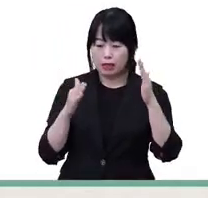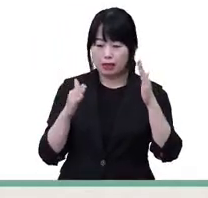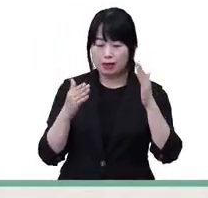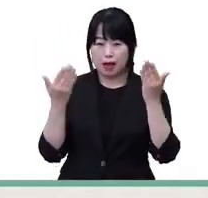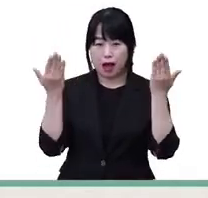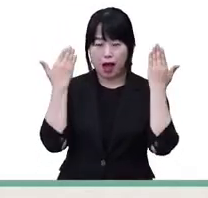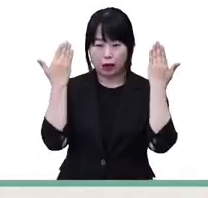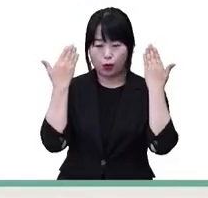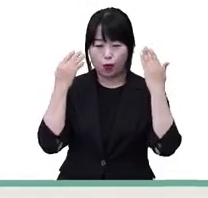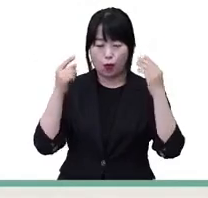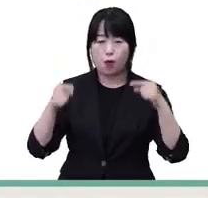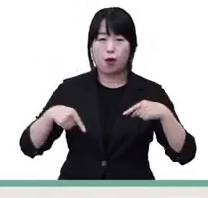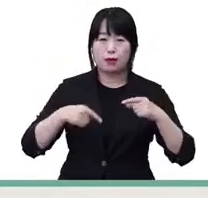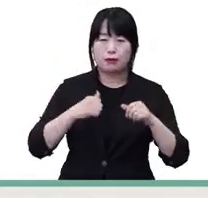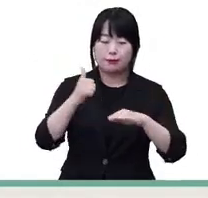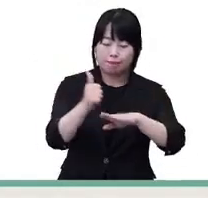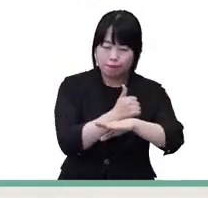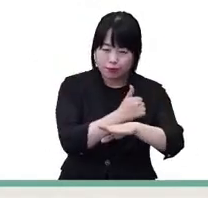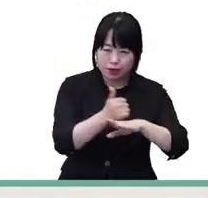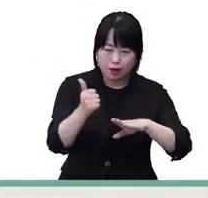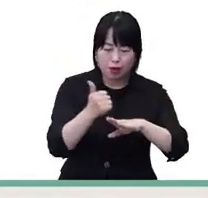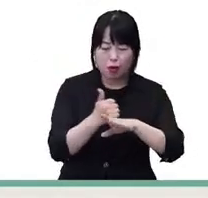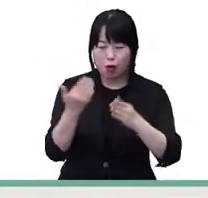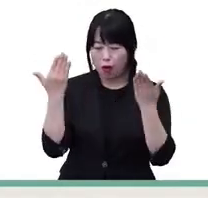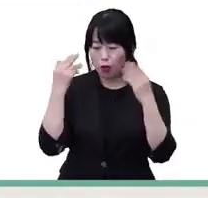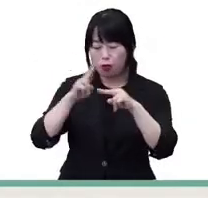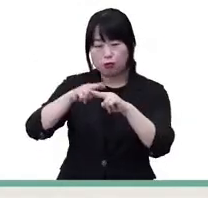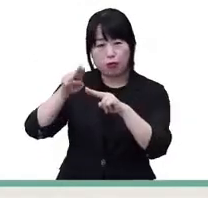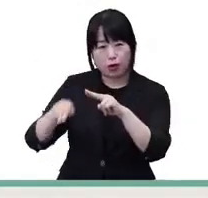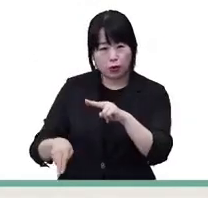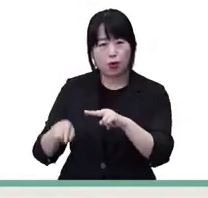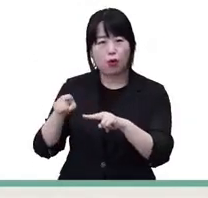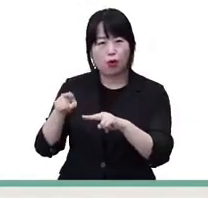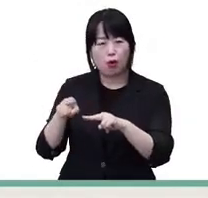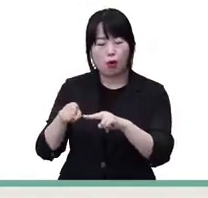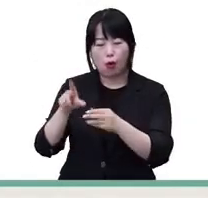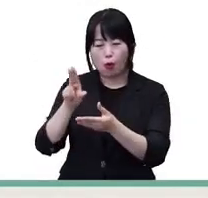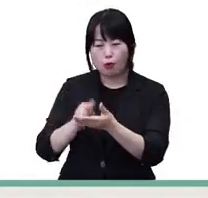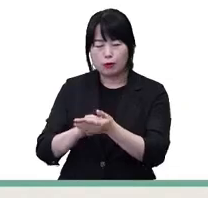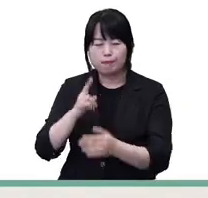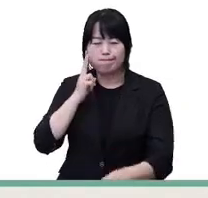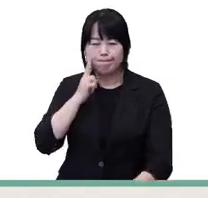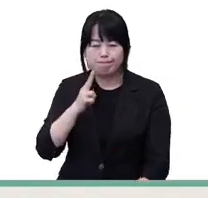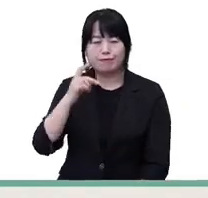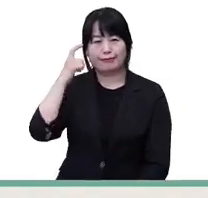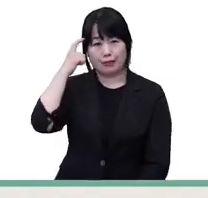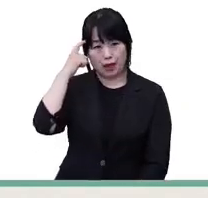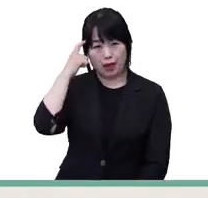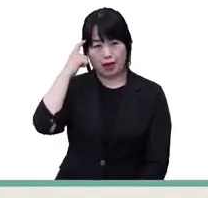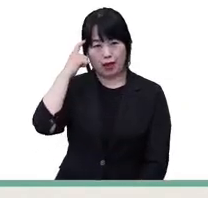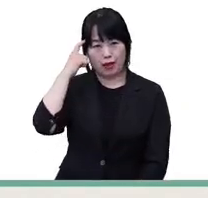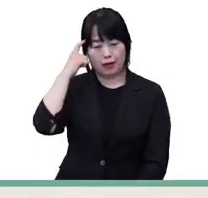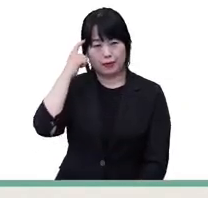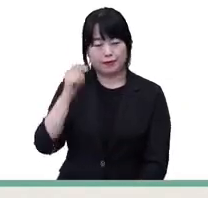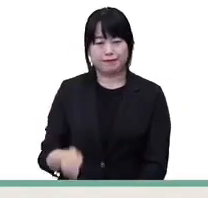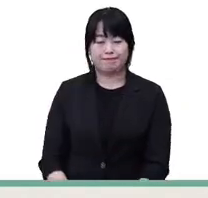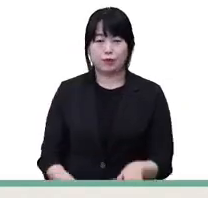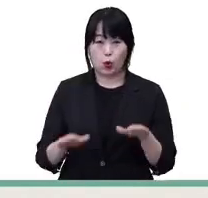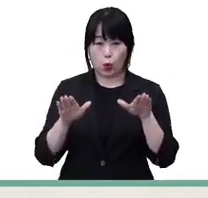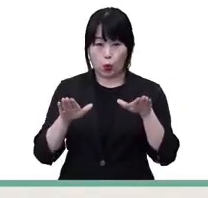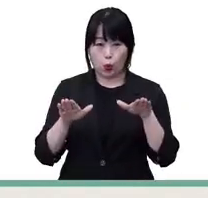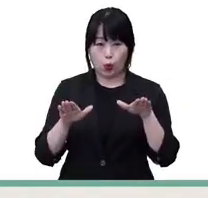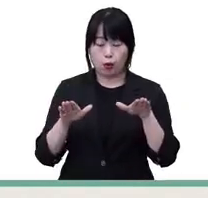가지 않는, 학업을 중도 탈락하는 거를 굉장히 심각하게 생각했던 그런 개념이죠. 근데